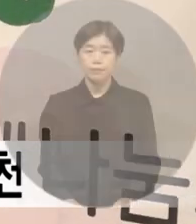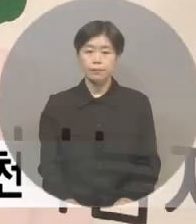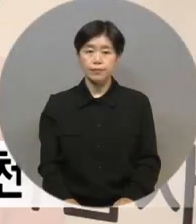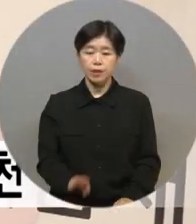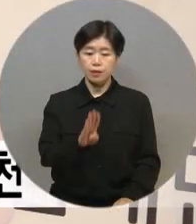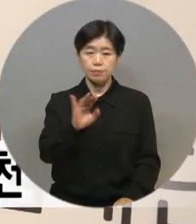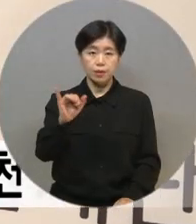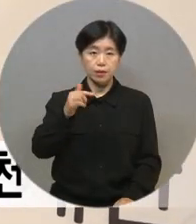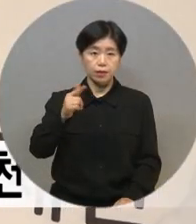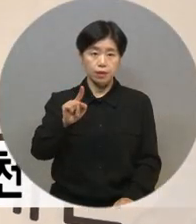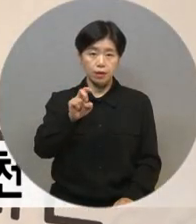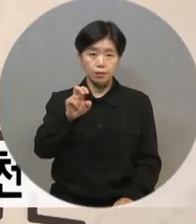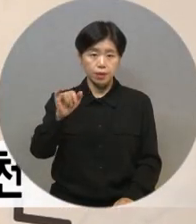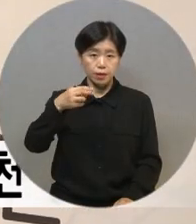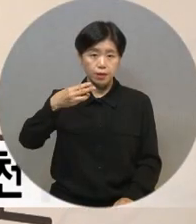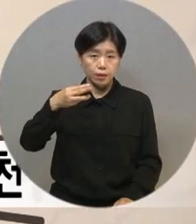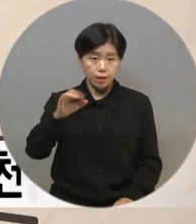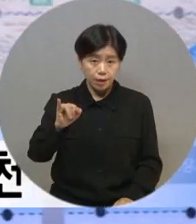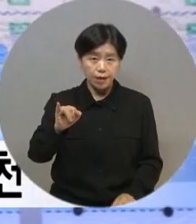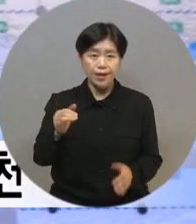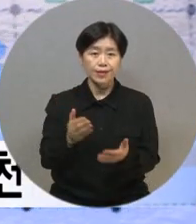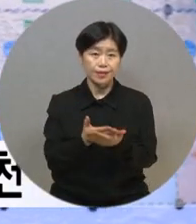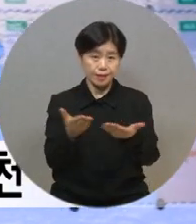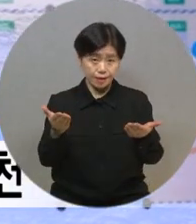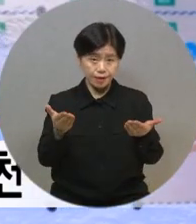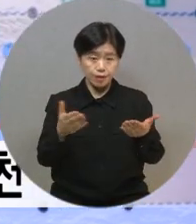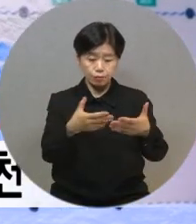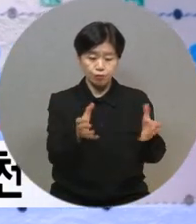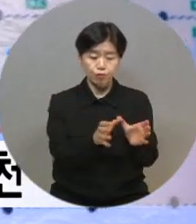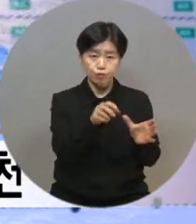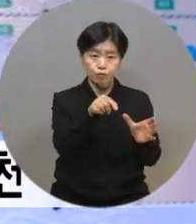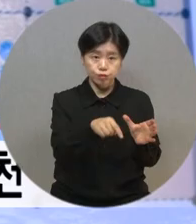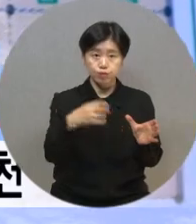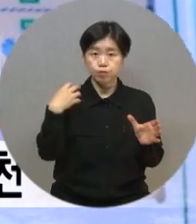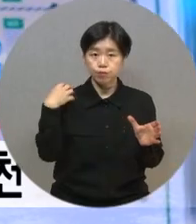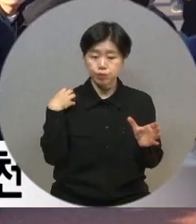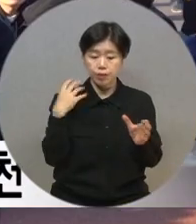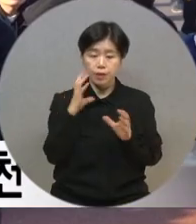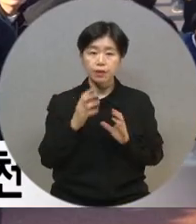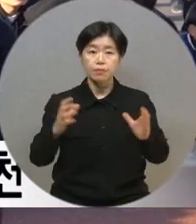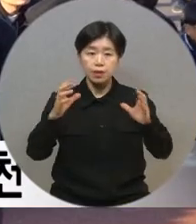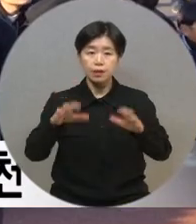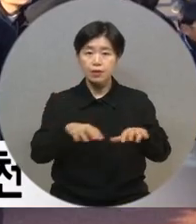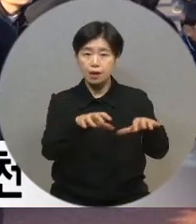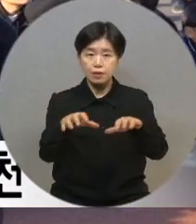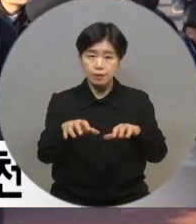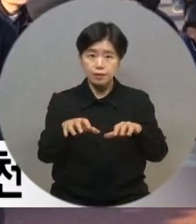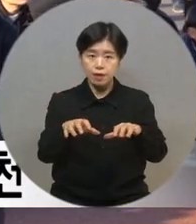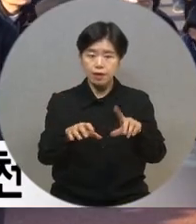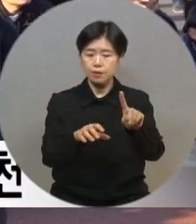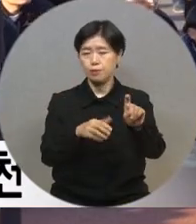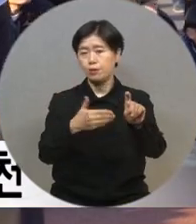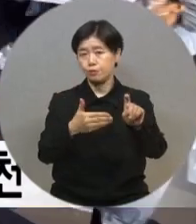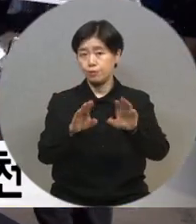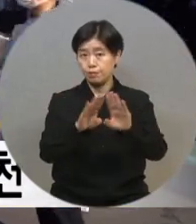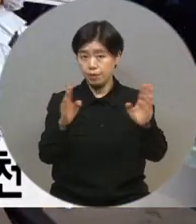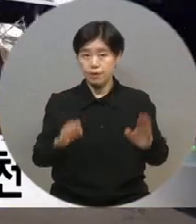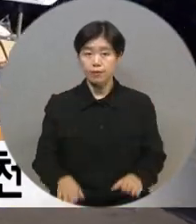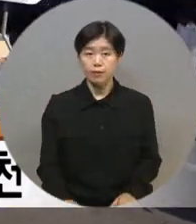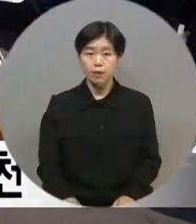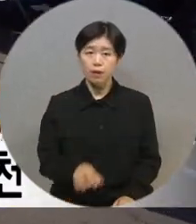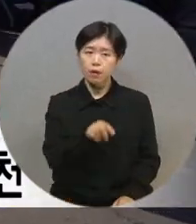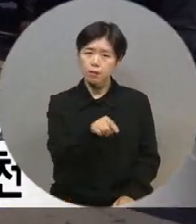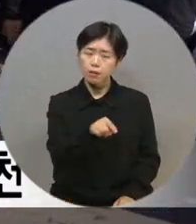비나미래 나눔재단이 주관하는 제14회 사랑나눔 김장 담그기 행사가 지난 9일 열렸습니다.